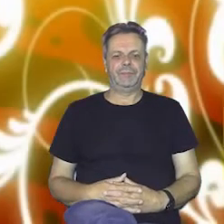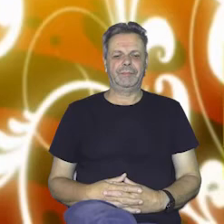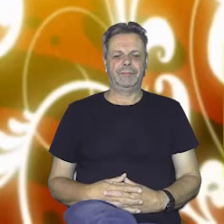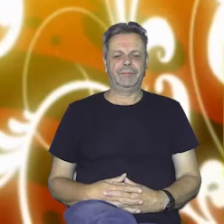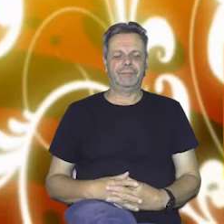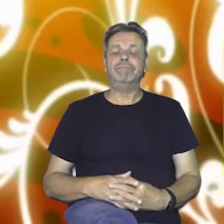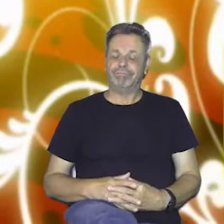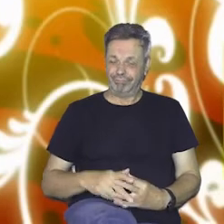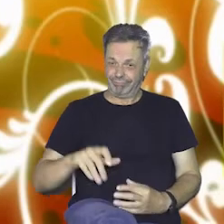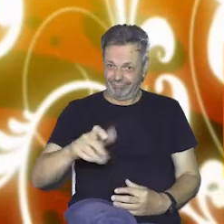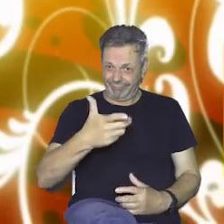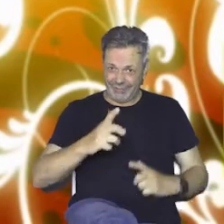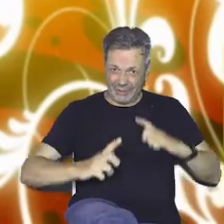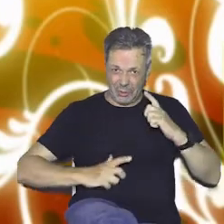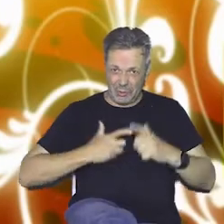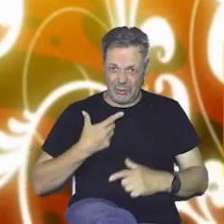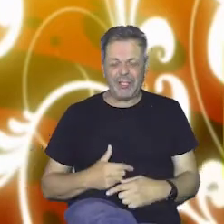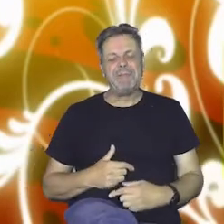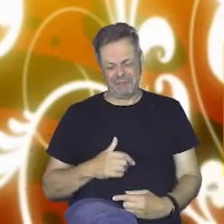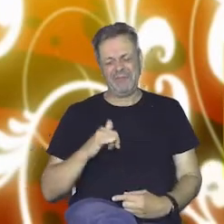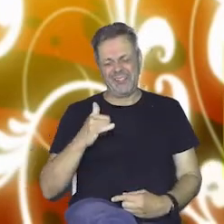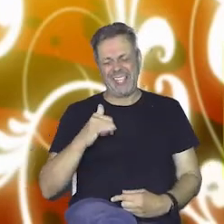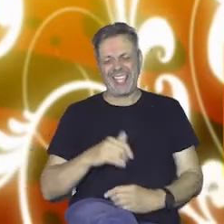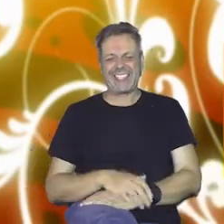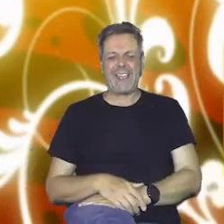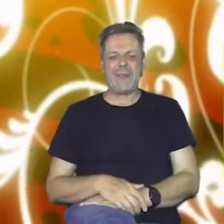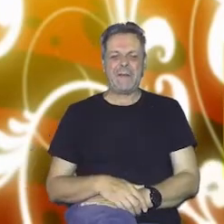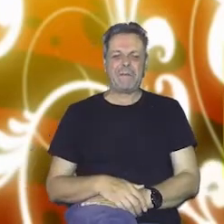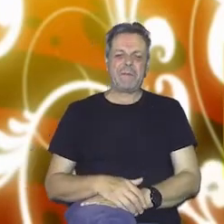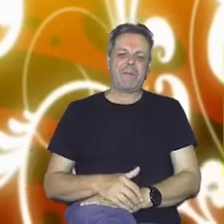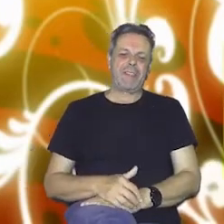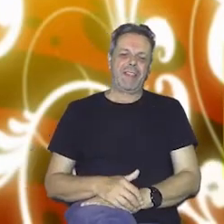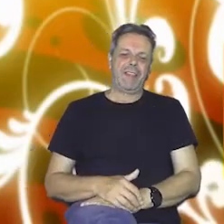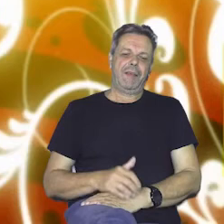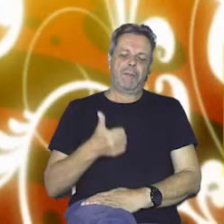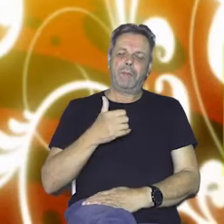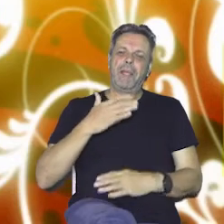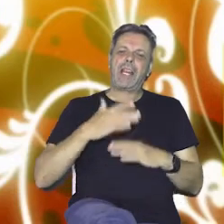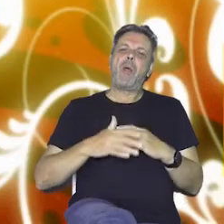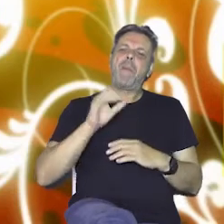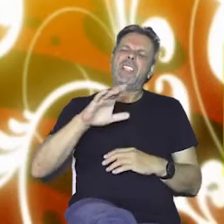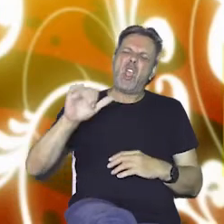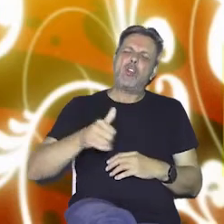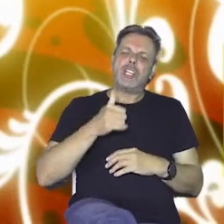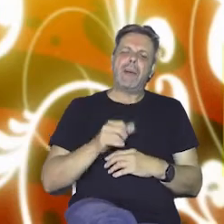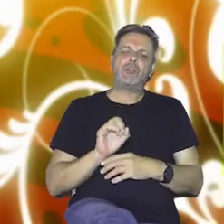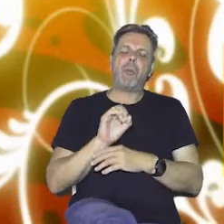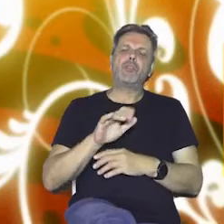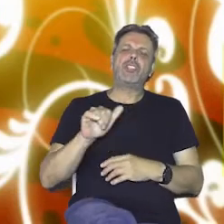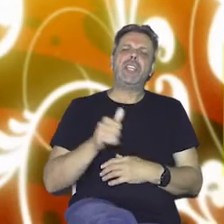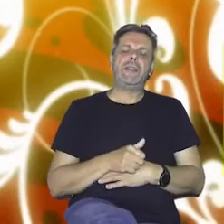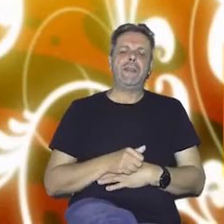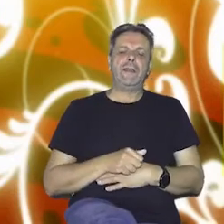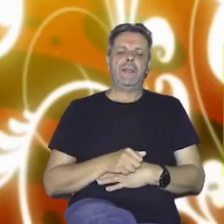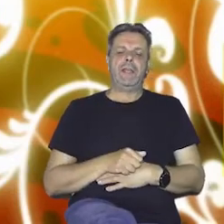Jeste li uživali? Jeste uživali? Jeste. I probat ćemo vam još pri kraju emisije pustiti je još jedan